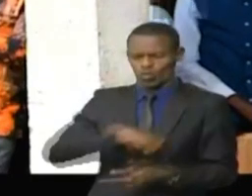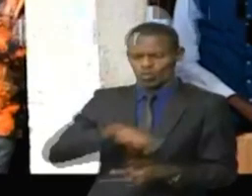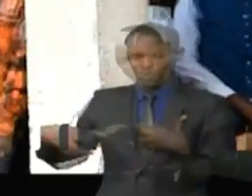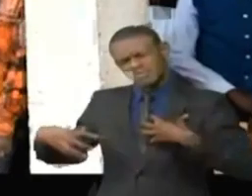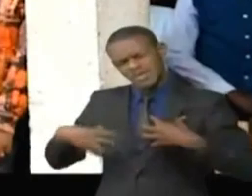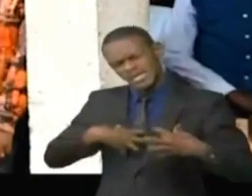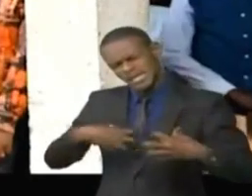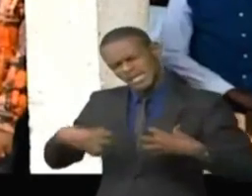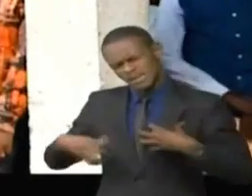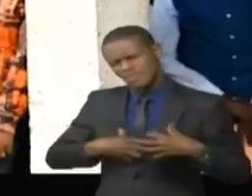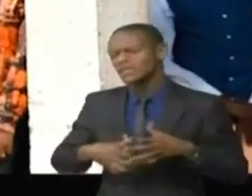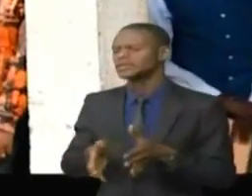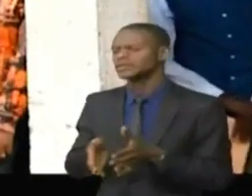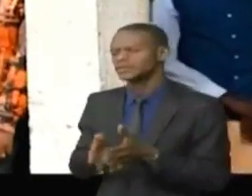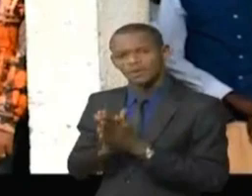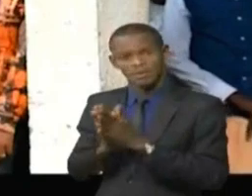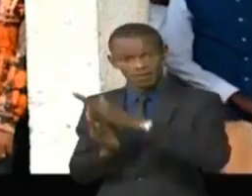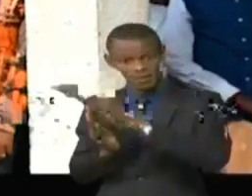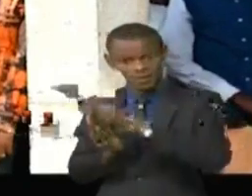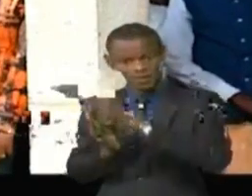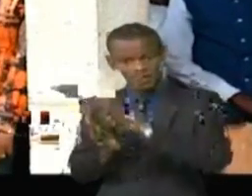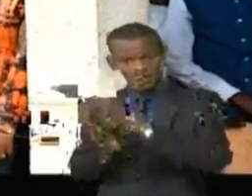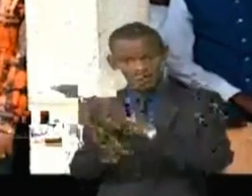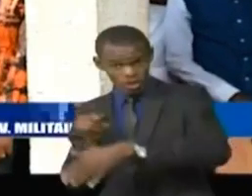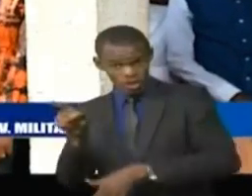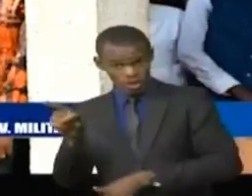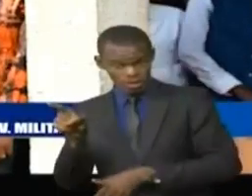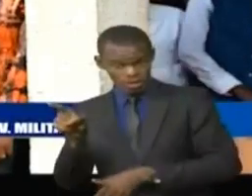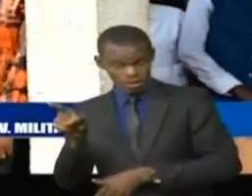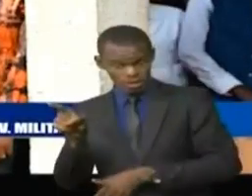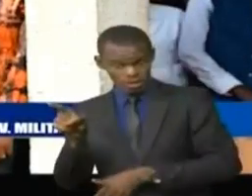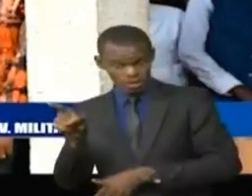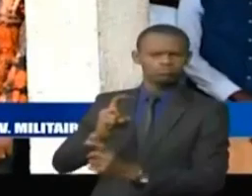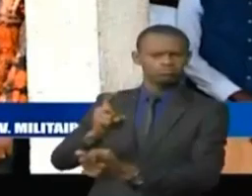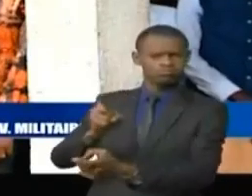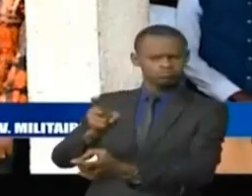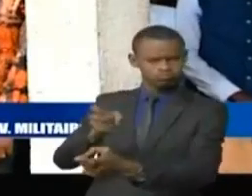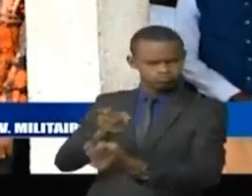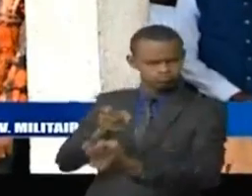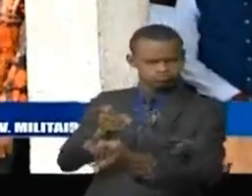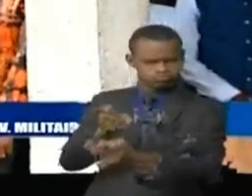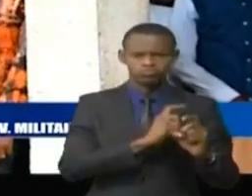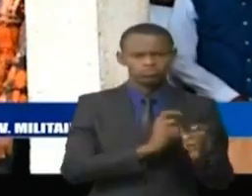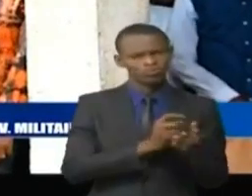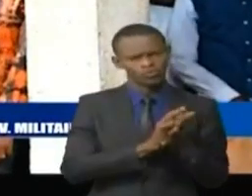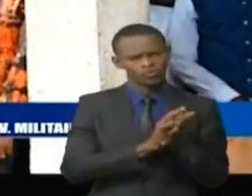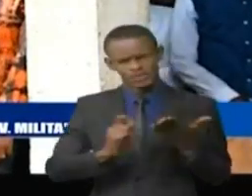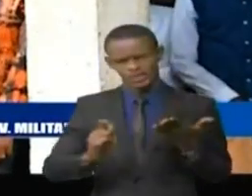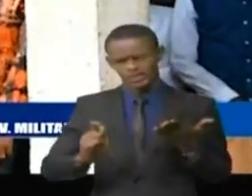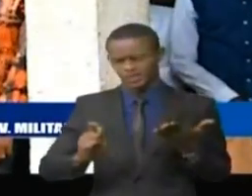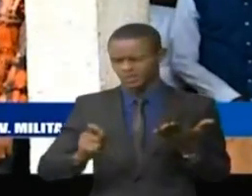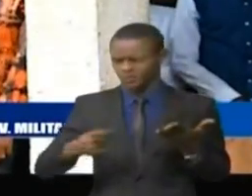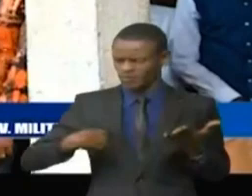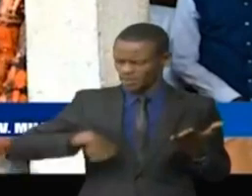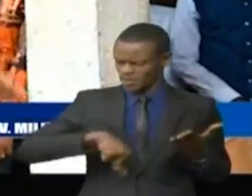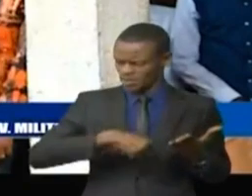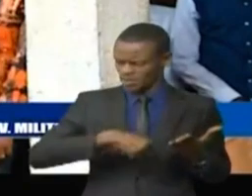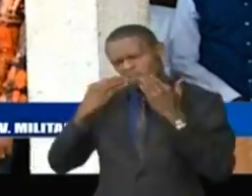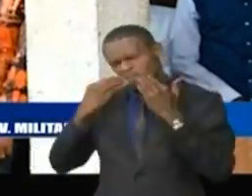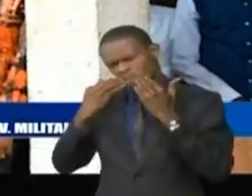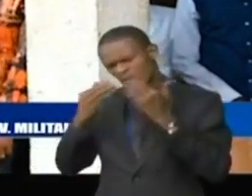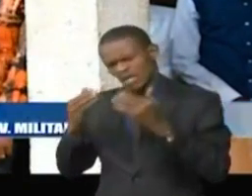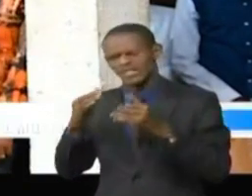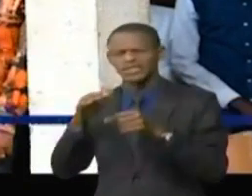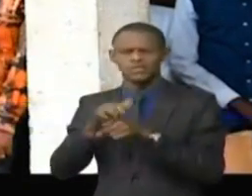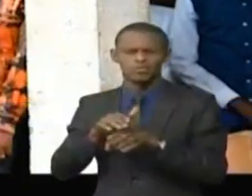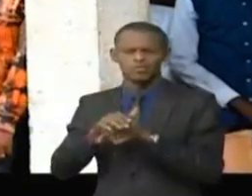ici à Dieu. Nos remerciements s'adressent tout droit à la Fondation Pansy pour se déposer en faveur